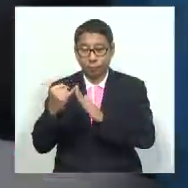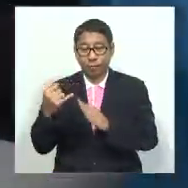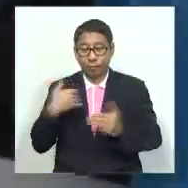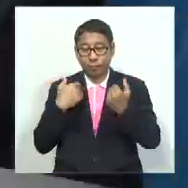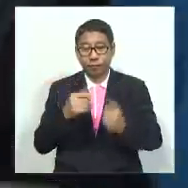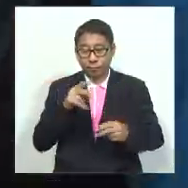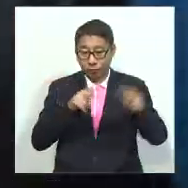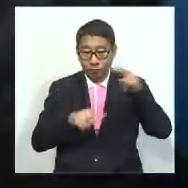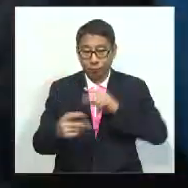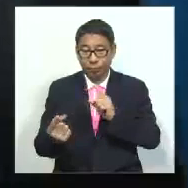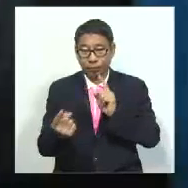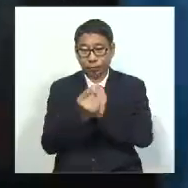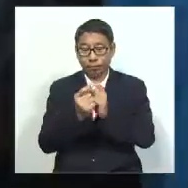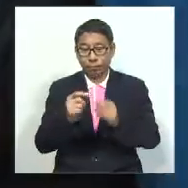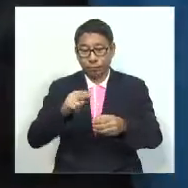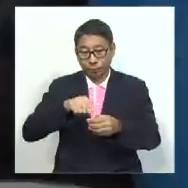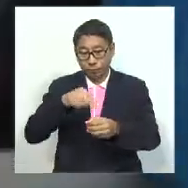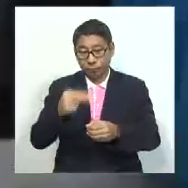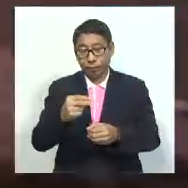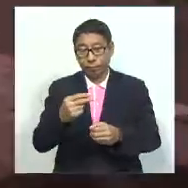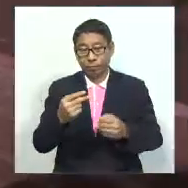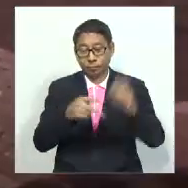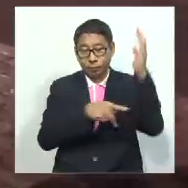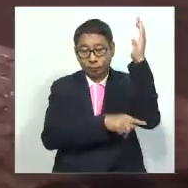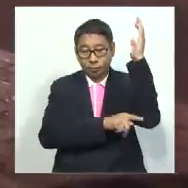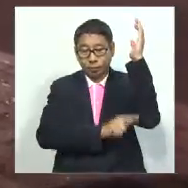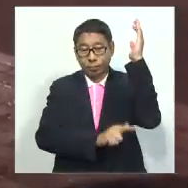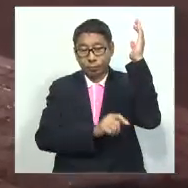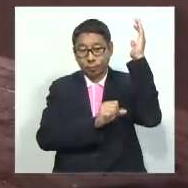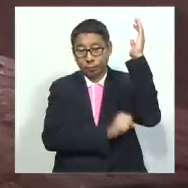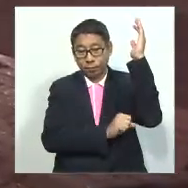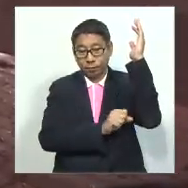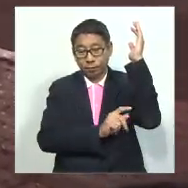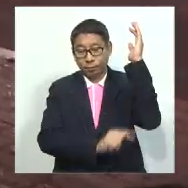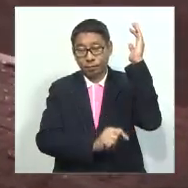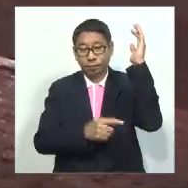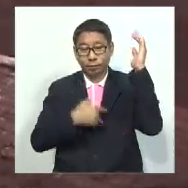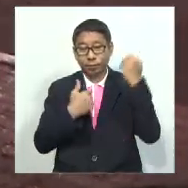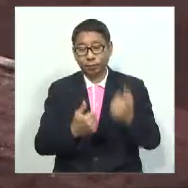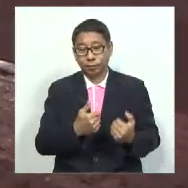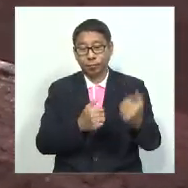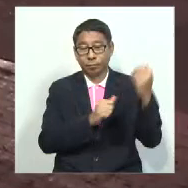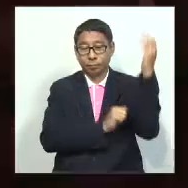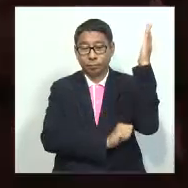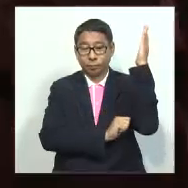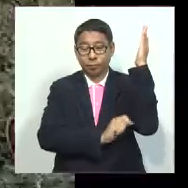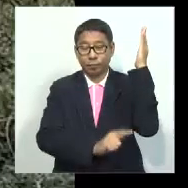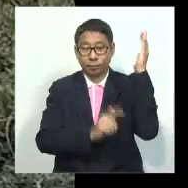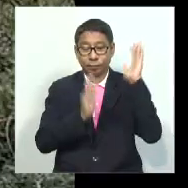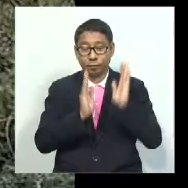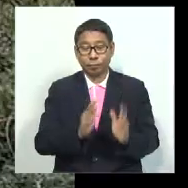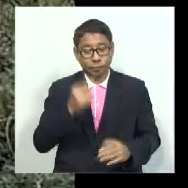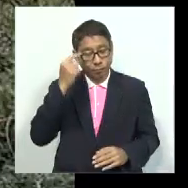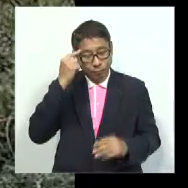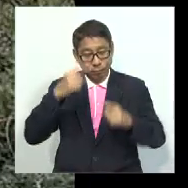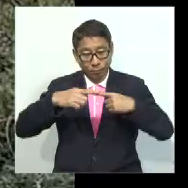จสอบยังไม่พบนอกเขต2จังหวัดนี้ก็คือพัทลุงและสตูลนะคะที่จังหวัดยะลาค่ะกลุ่มผู้เห็น